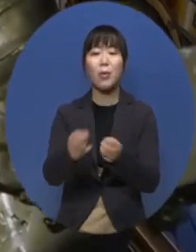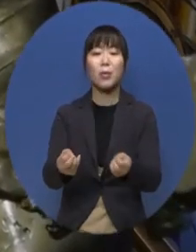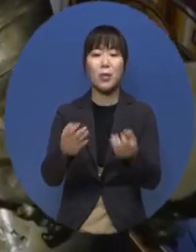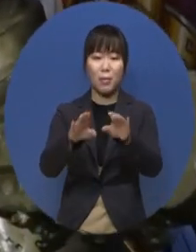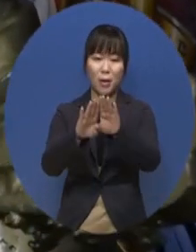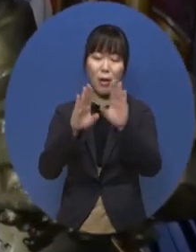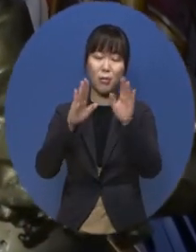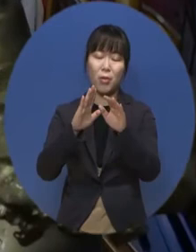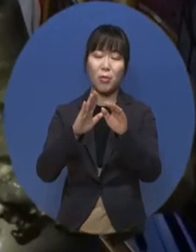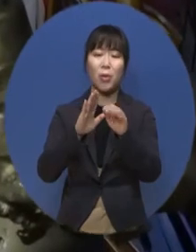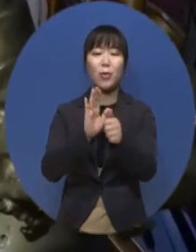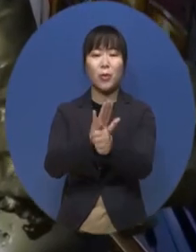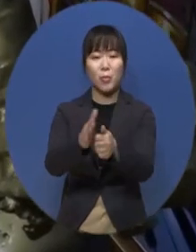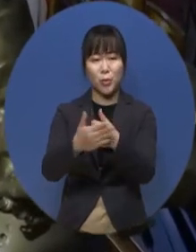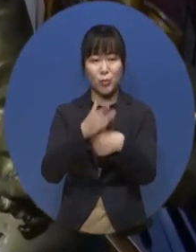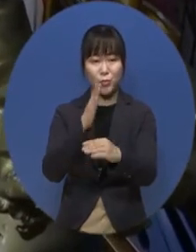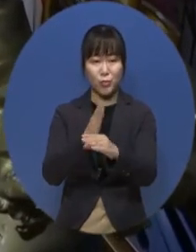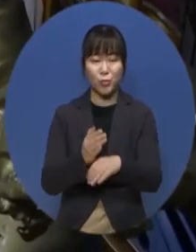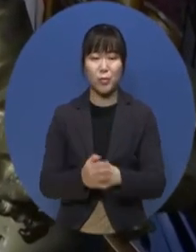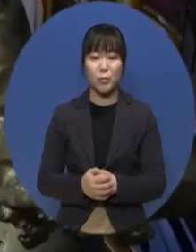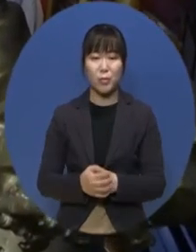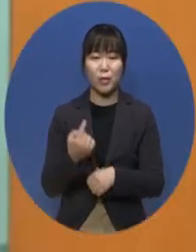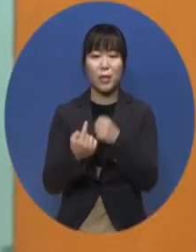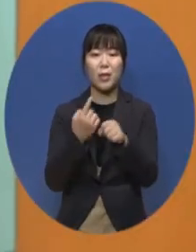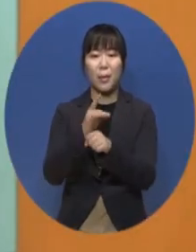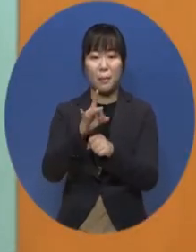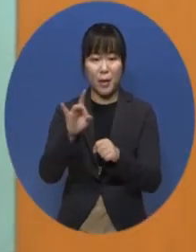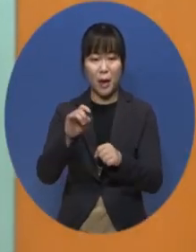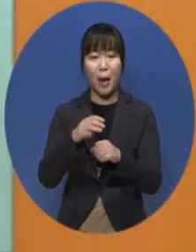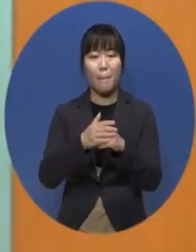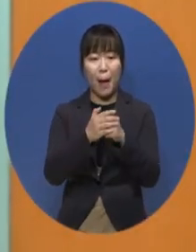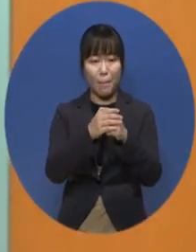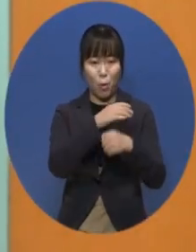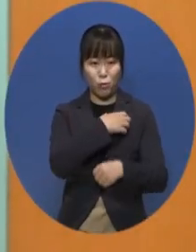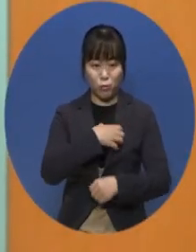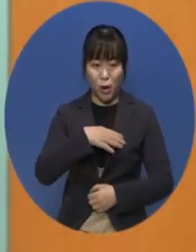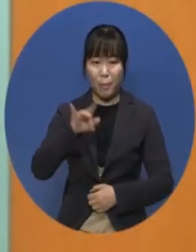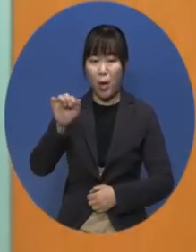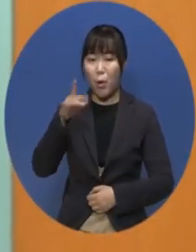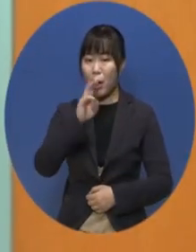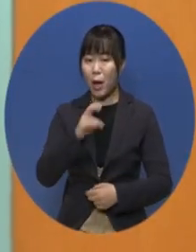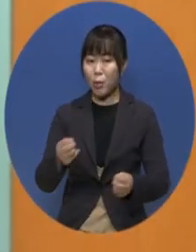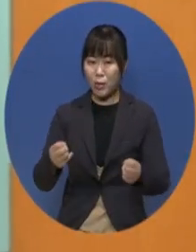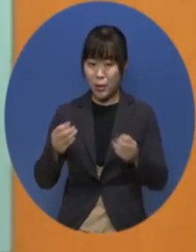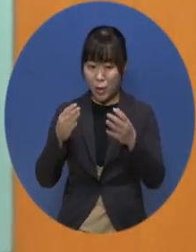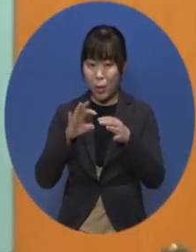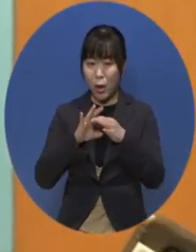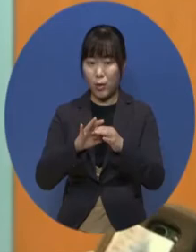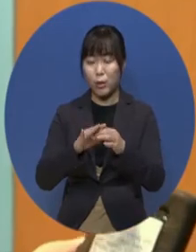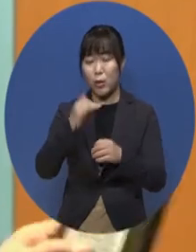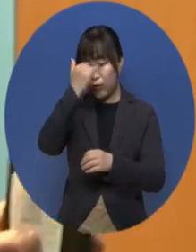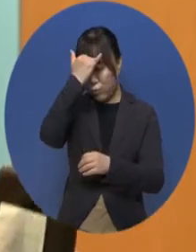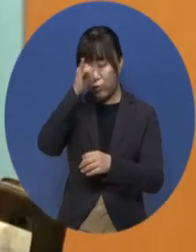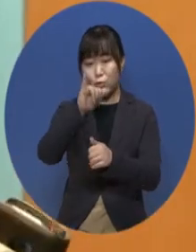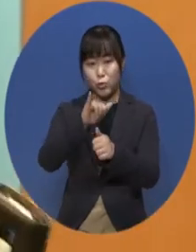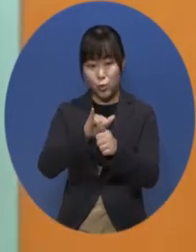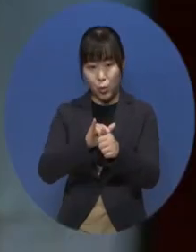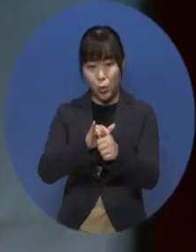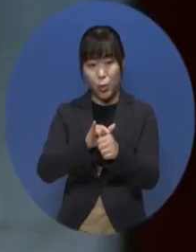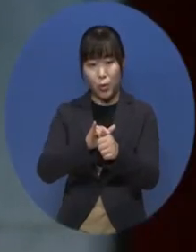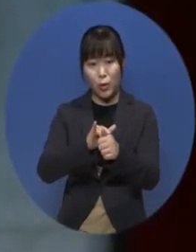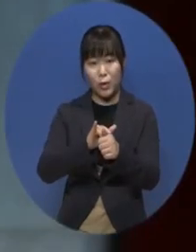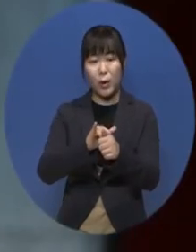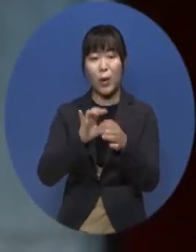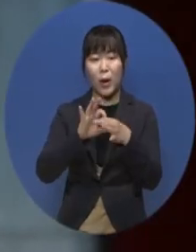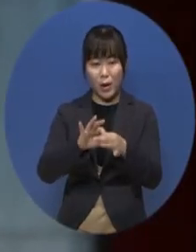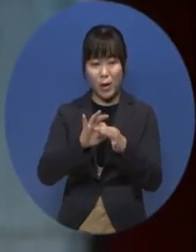데도 협조를 하고 있습니다. 해마다 마포구청과 배우 가요제를 겸한 충효의 실버